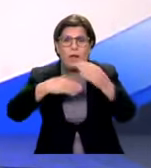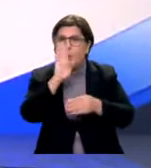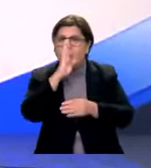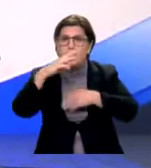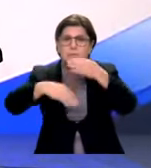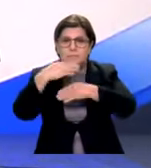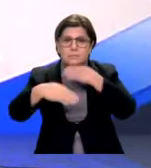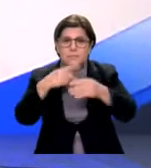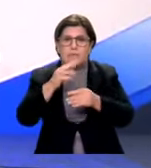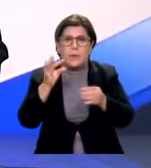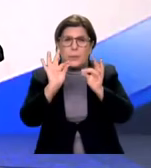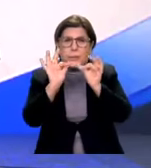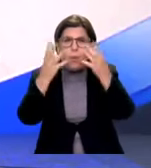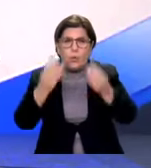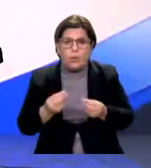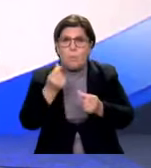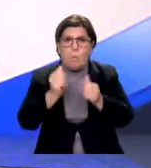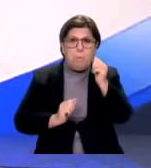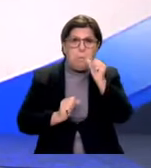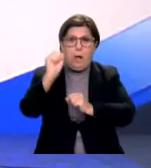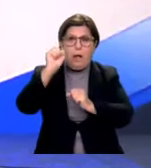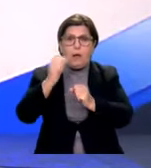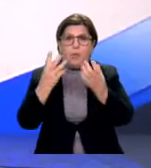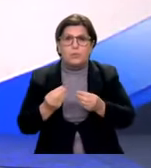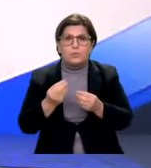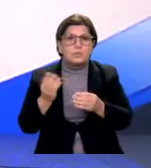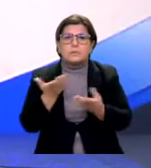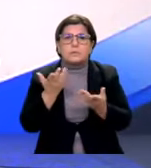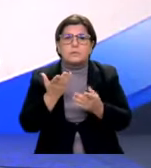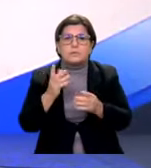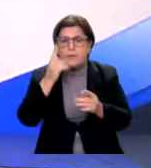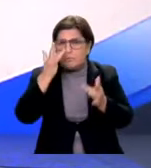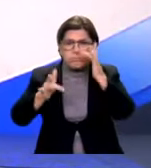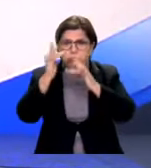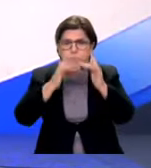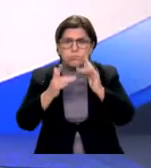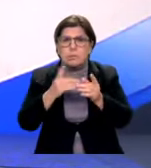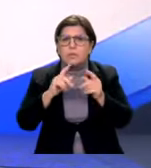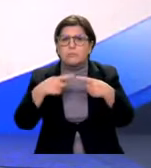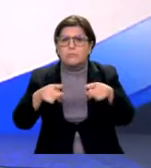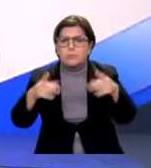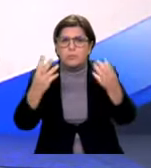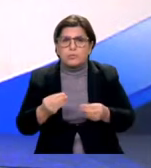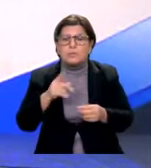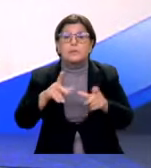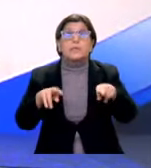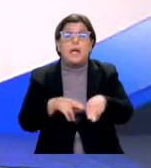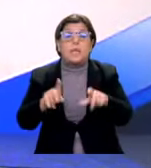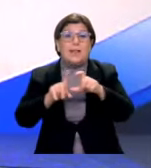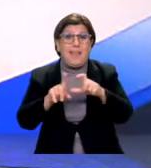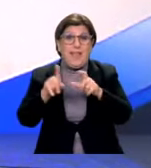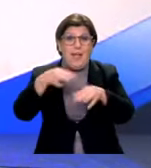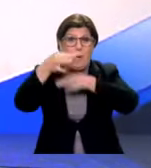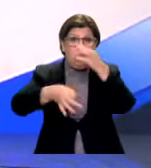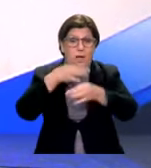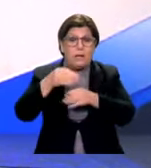ama fiyatı uçtu. Haliyle de mağduriyetin ardı arkası kesilmedi. Kanal D Haber bugün market market gezdi,